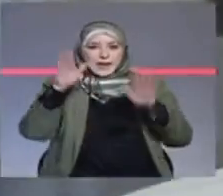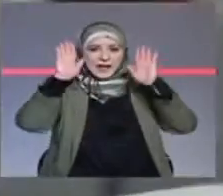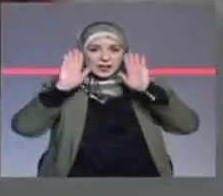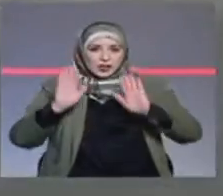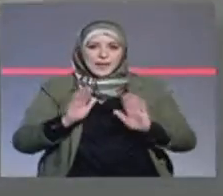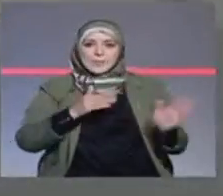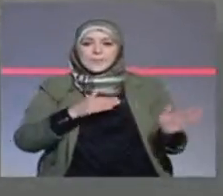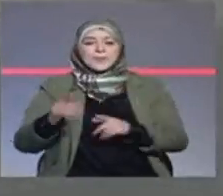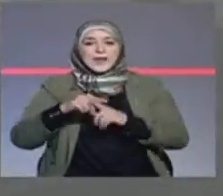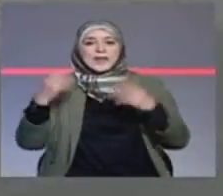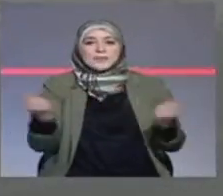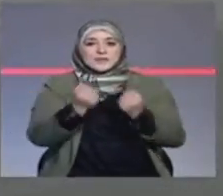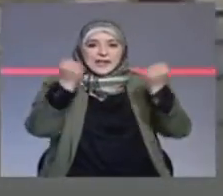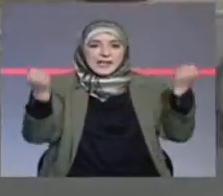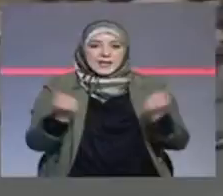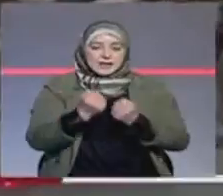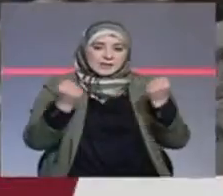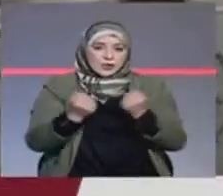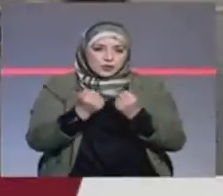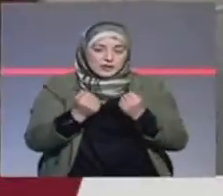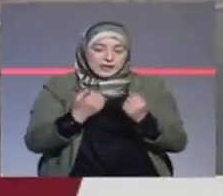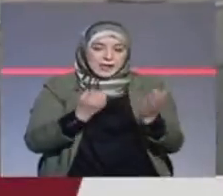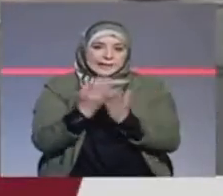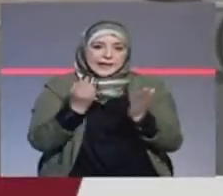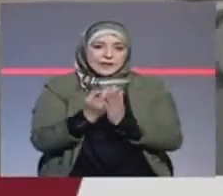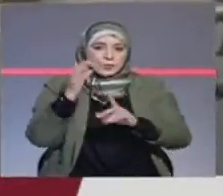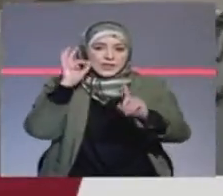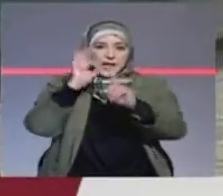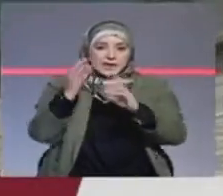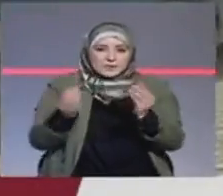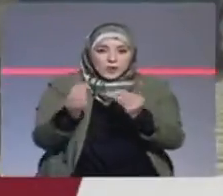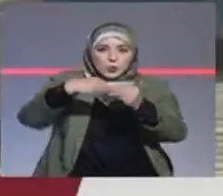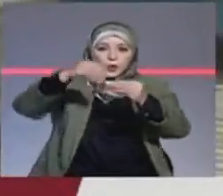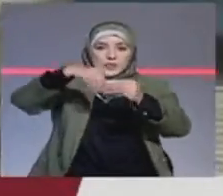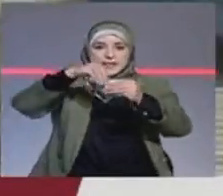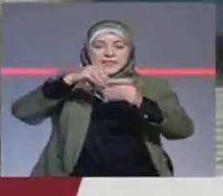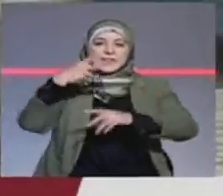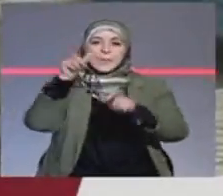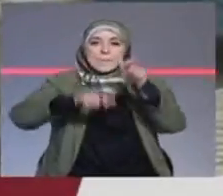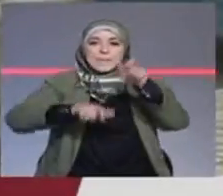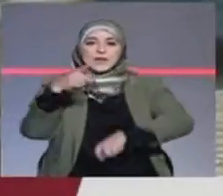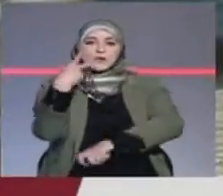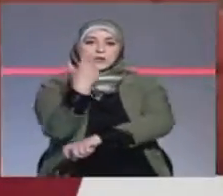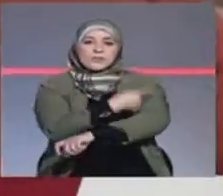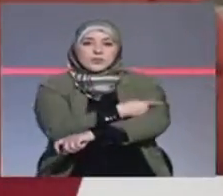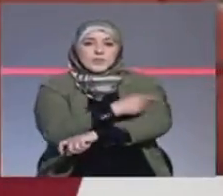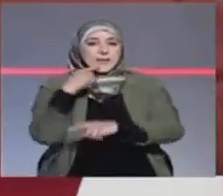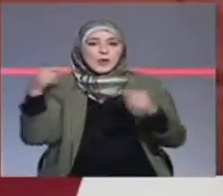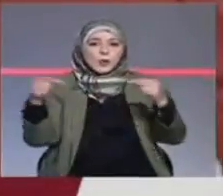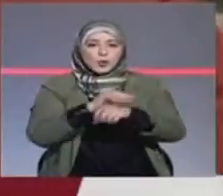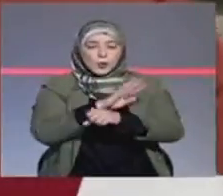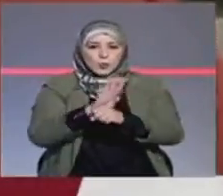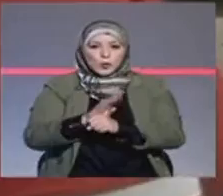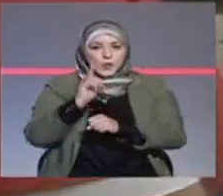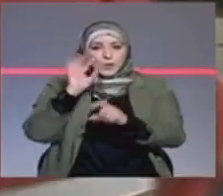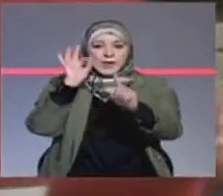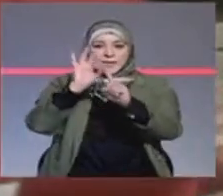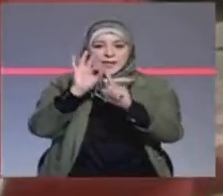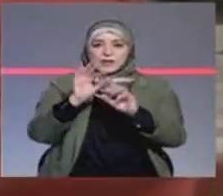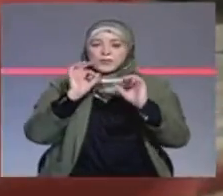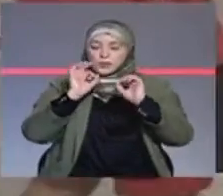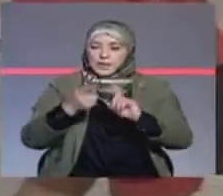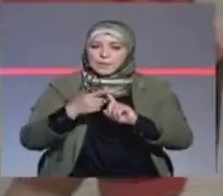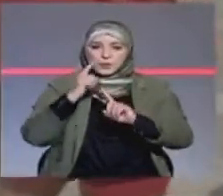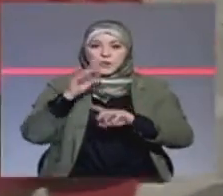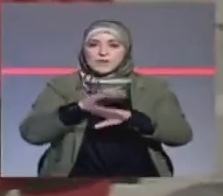تظاهرة تنشيطية تحسيسية تهدف إلى الترفيع في عدد الملقحين ضد فيروس كورونا، وتهدف في